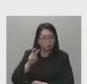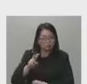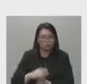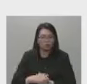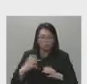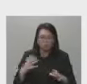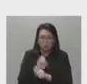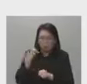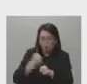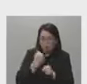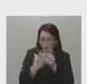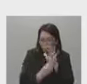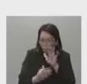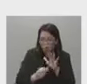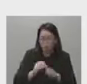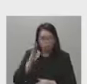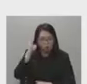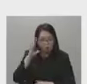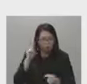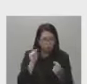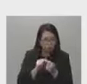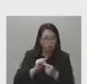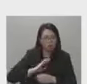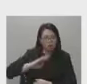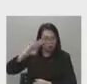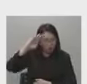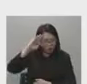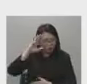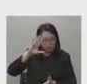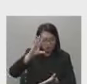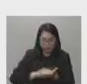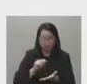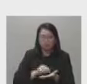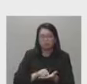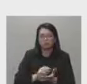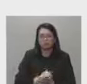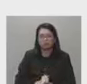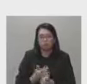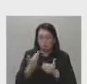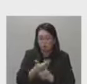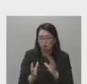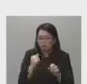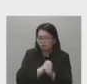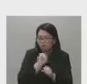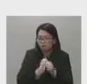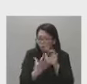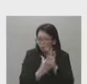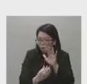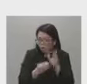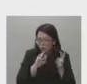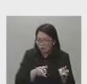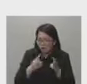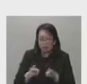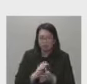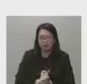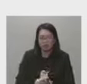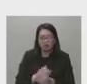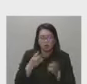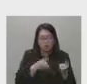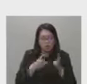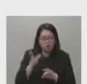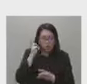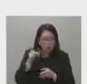ปการฝึกอบรมจากวิทยากรจากกองทัพบกที่มาดำเนินการณห้องฝึกอบรมกอรมน.ภาค2เมื่อวัน